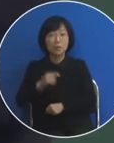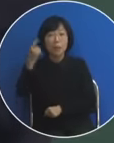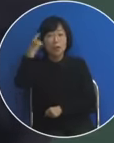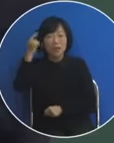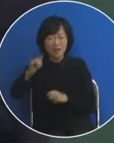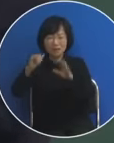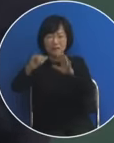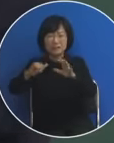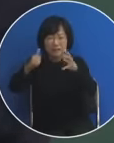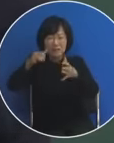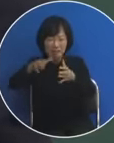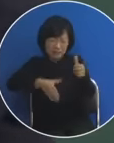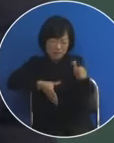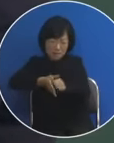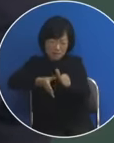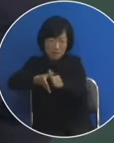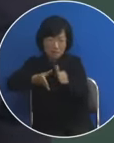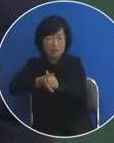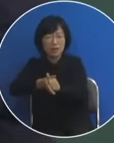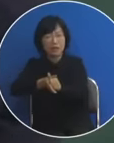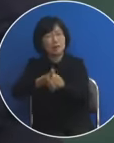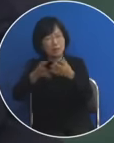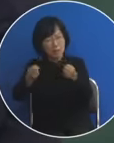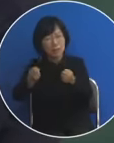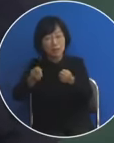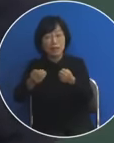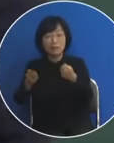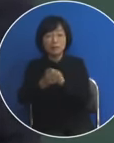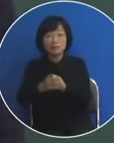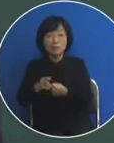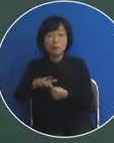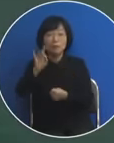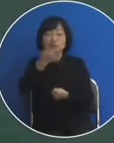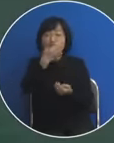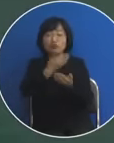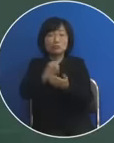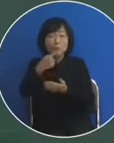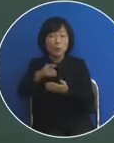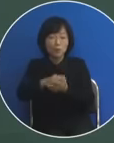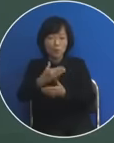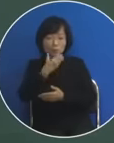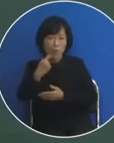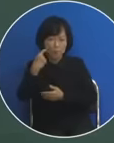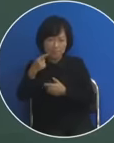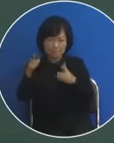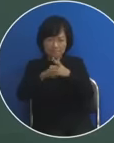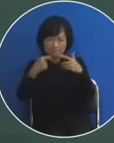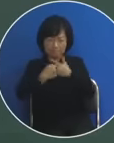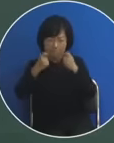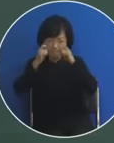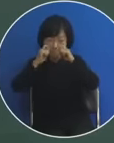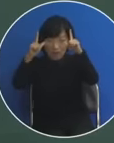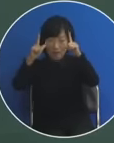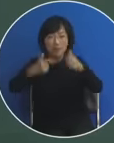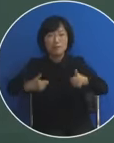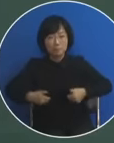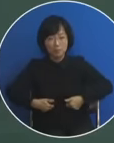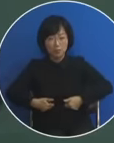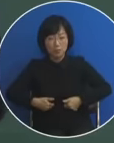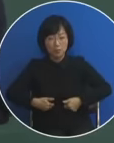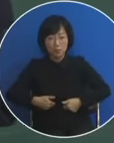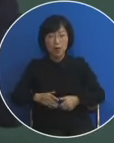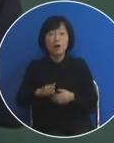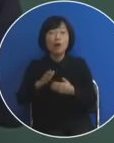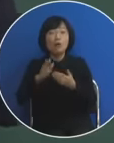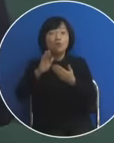이 말이에요. Why? Because there are many things like that in this 그러면 world. 그러면 복음부터 딱 이해해버리면 당장 영적인 일이 벌어져요. And so if you begin by understanding the gospel correctly, then first